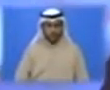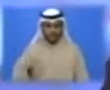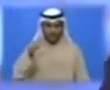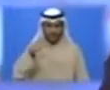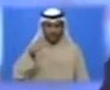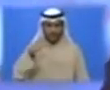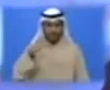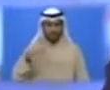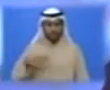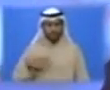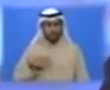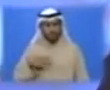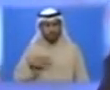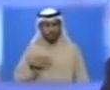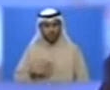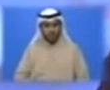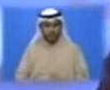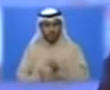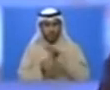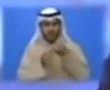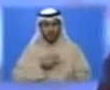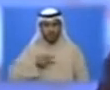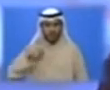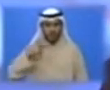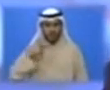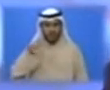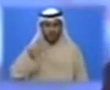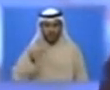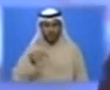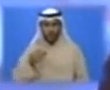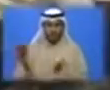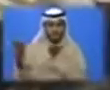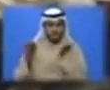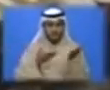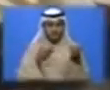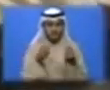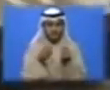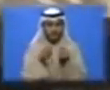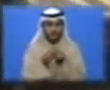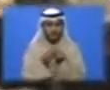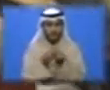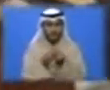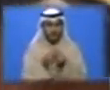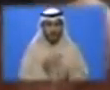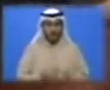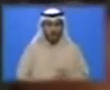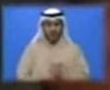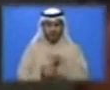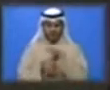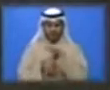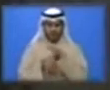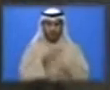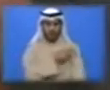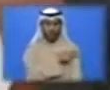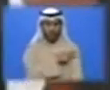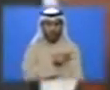استقبل سمو الشيخ جابر مبارك الحمد الصباح رئيس مجلس الوزراء في قصر السيف اليوم، استقبل رئيس وأعضاء الجمعية الكويتية